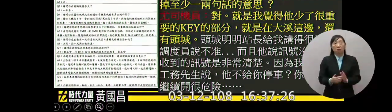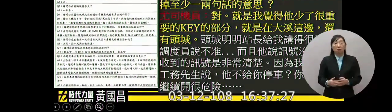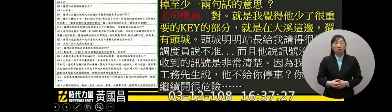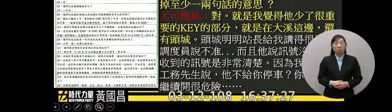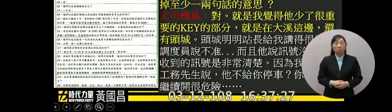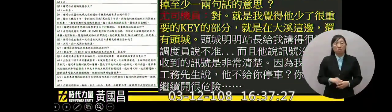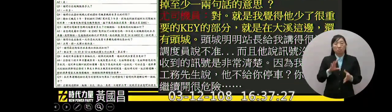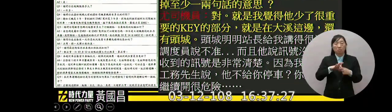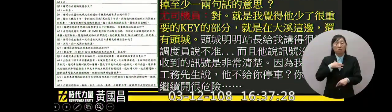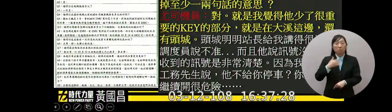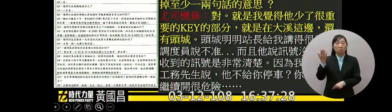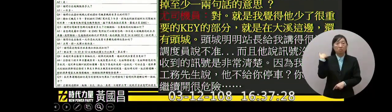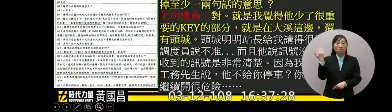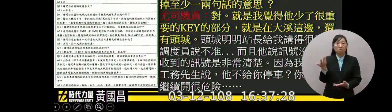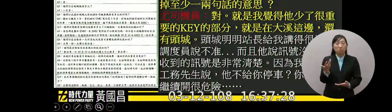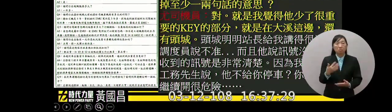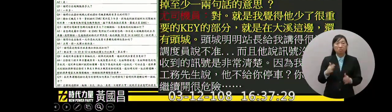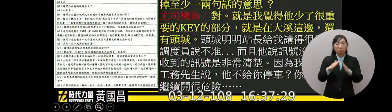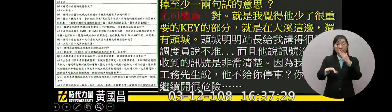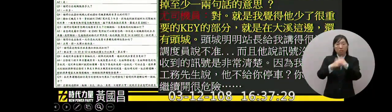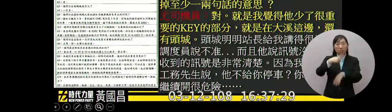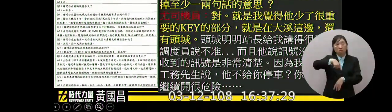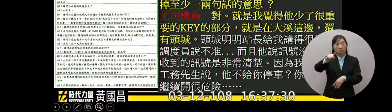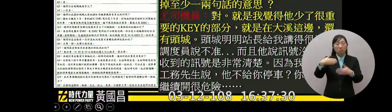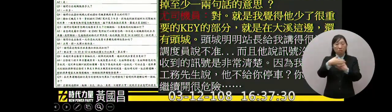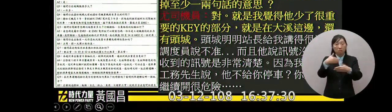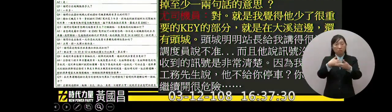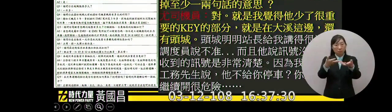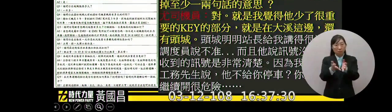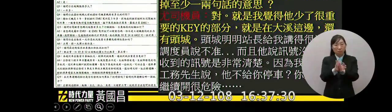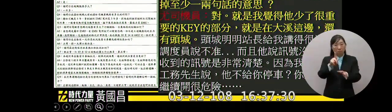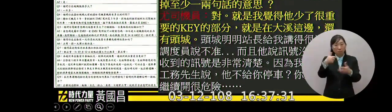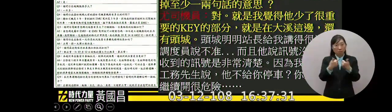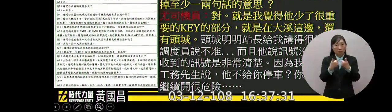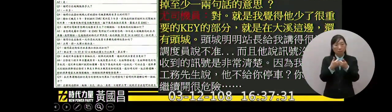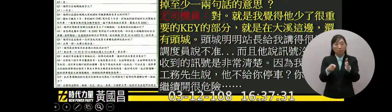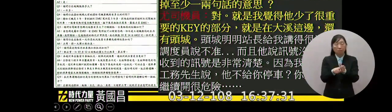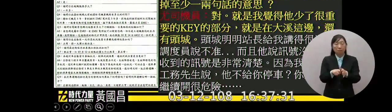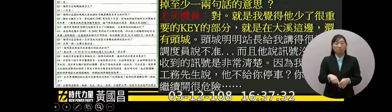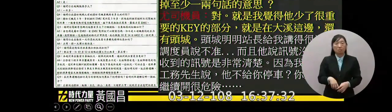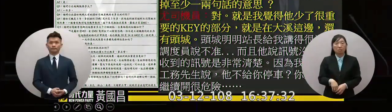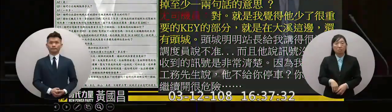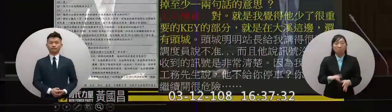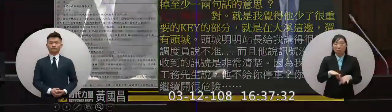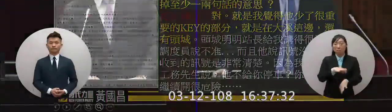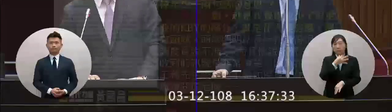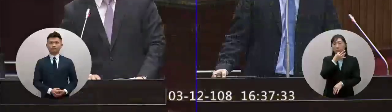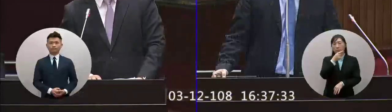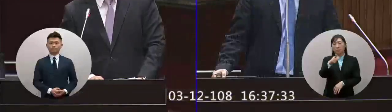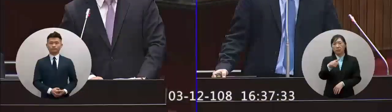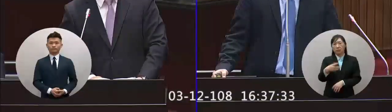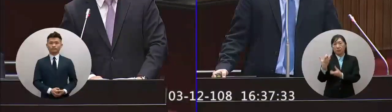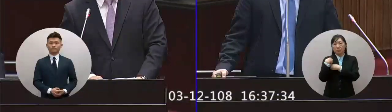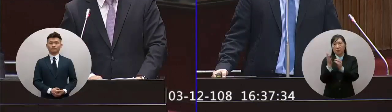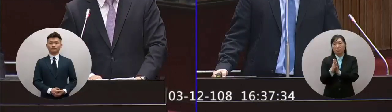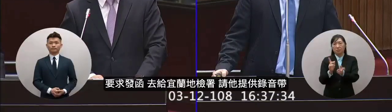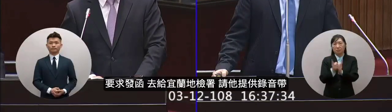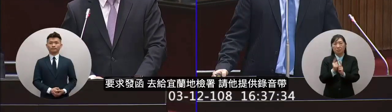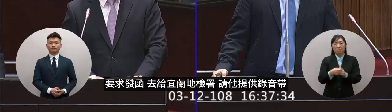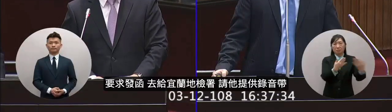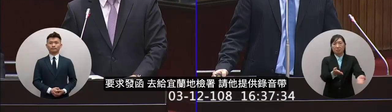了。所以上一次在家属到交通部开会的时候，我为了避免大家责任推来推去